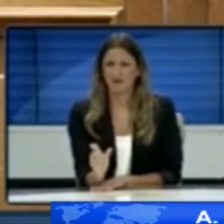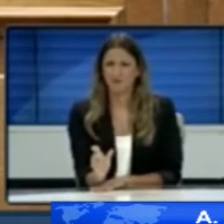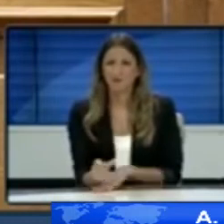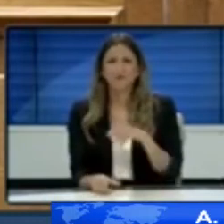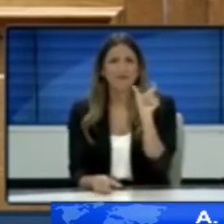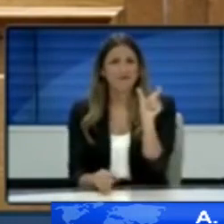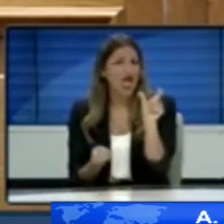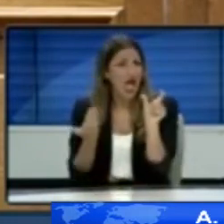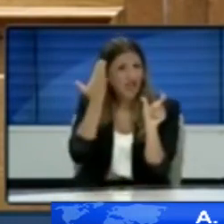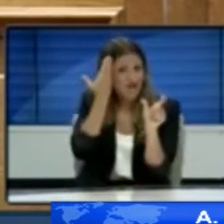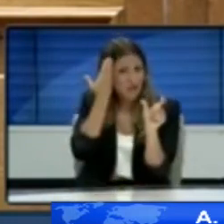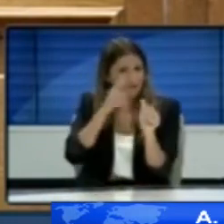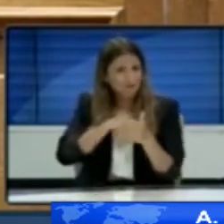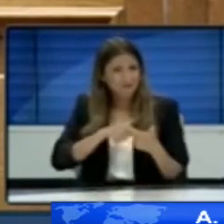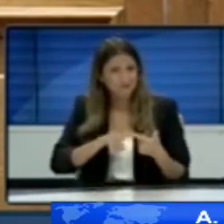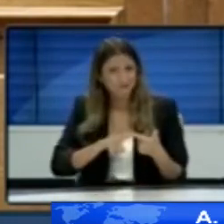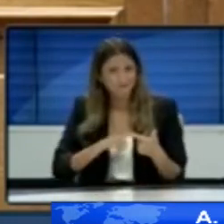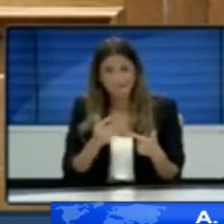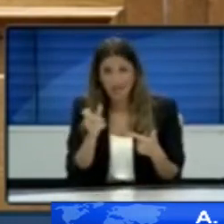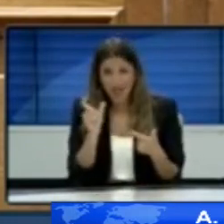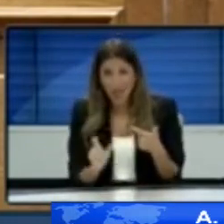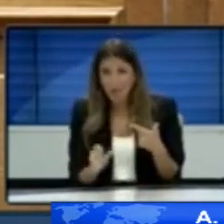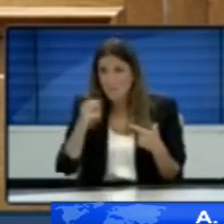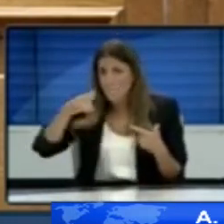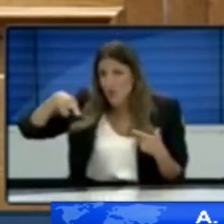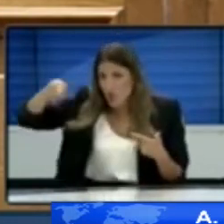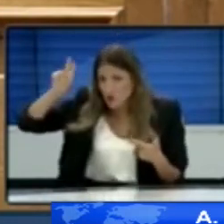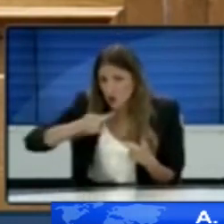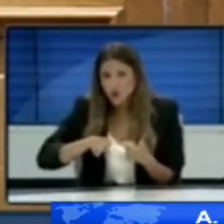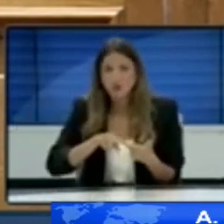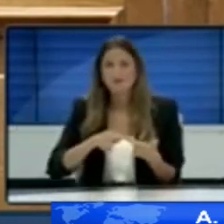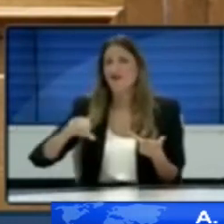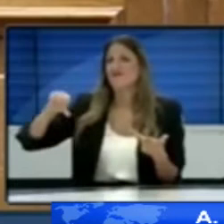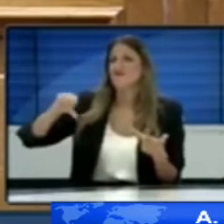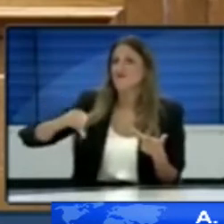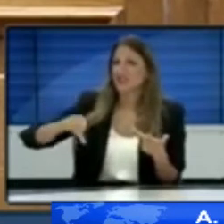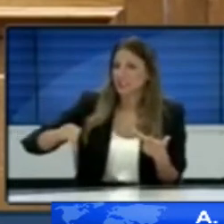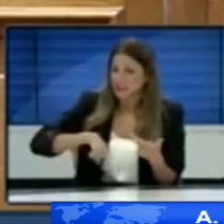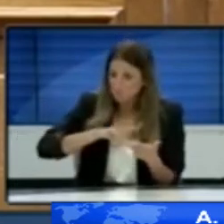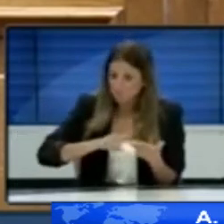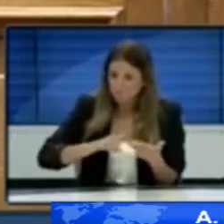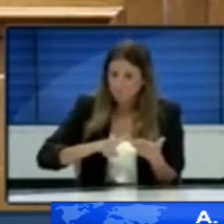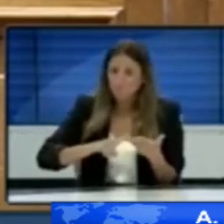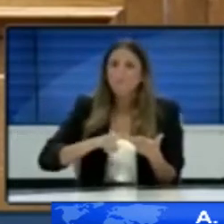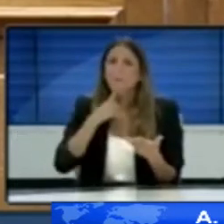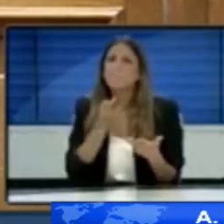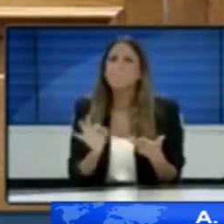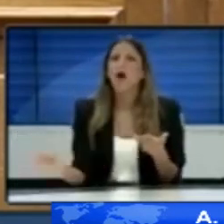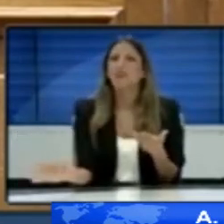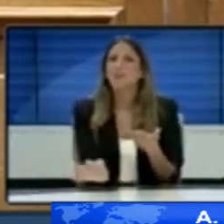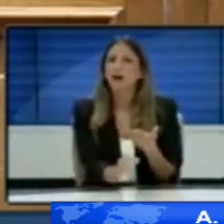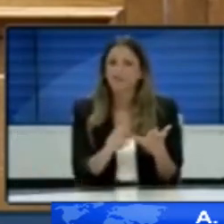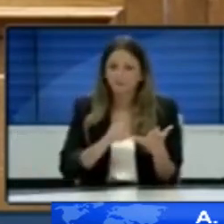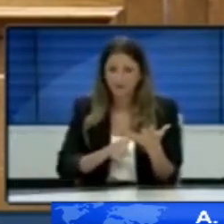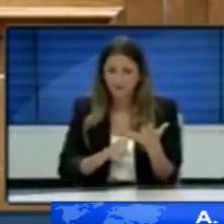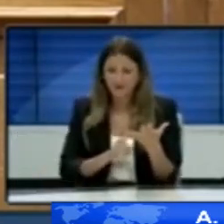λέξη ακρίβεια, δεν είπατε τη λέξη πληθωρισμός, δεν είπατε τη λέξη βενζίνη, δεν είπατε τη λέξη πανδημία